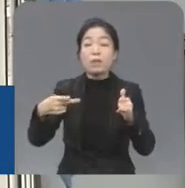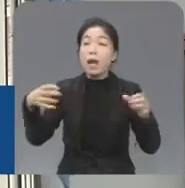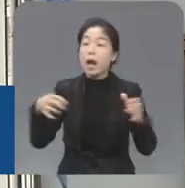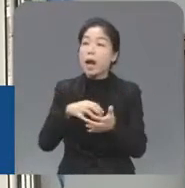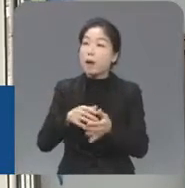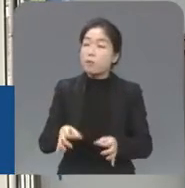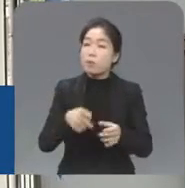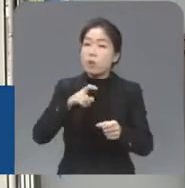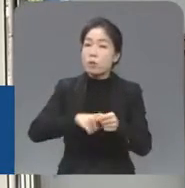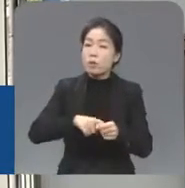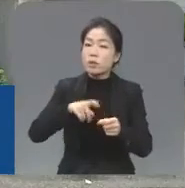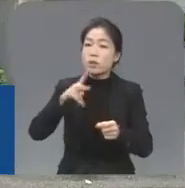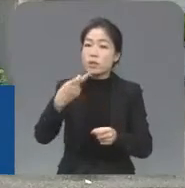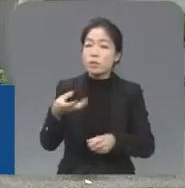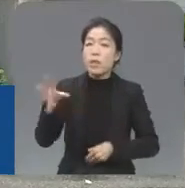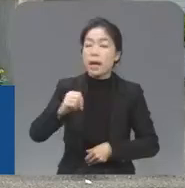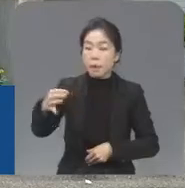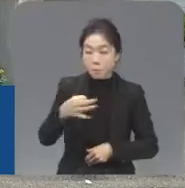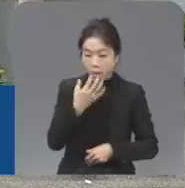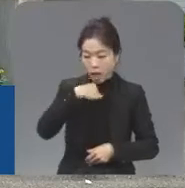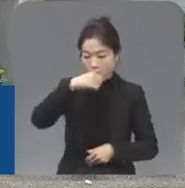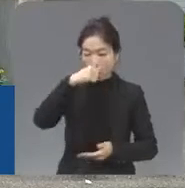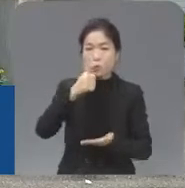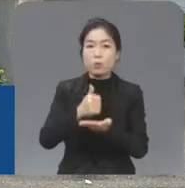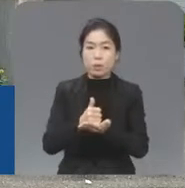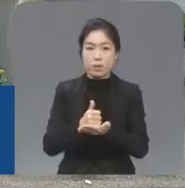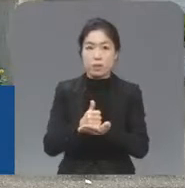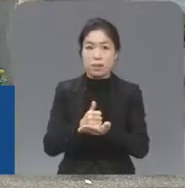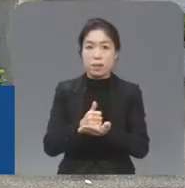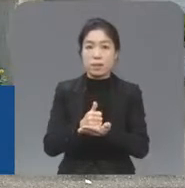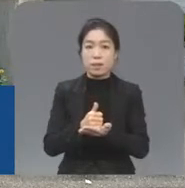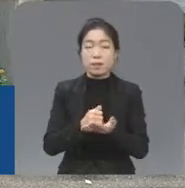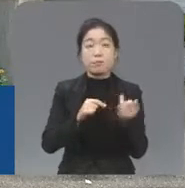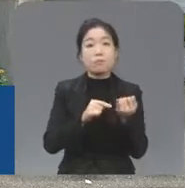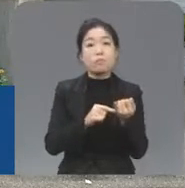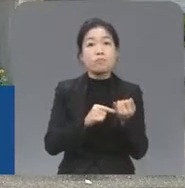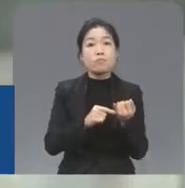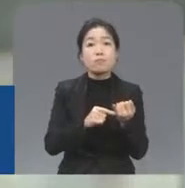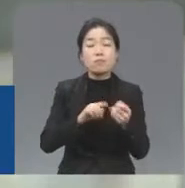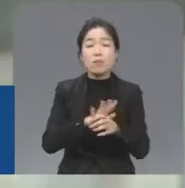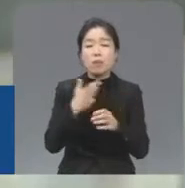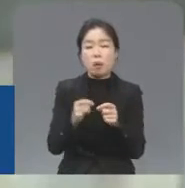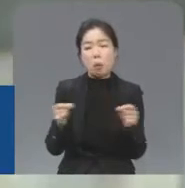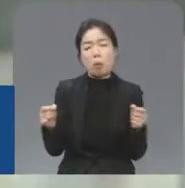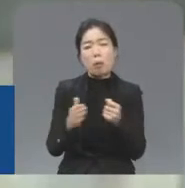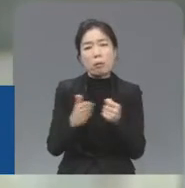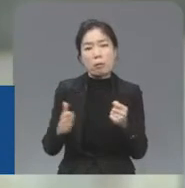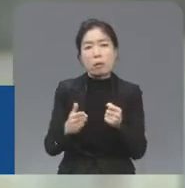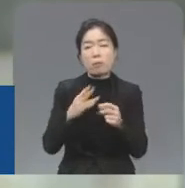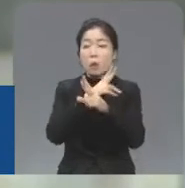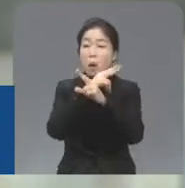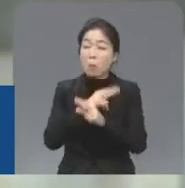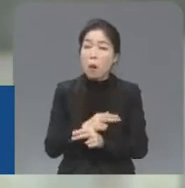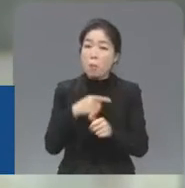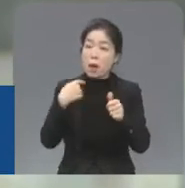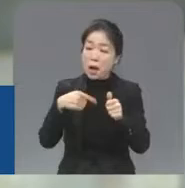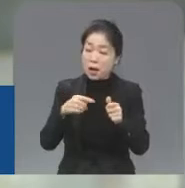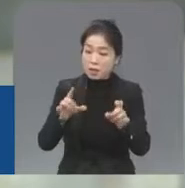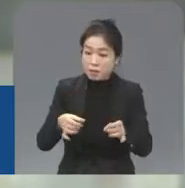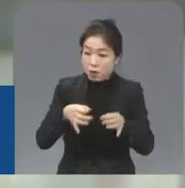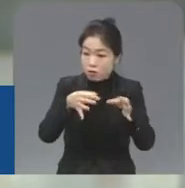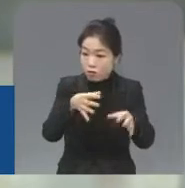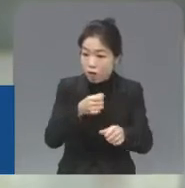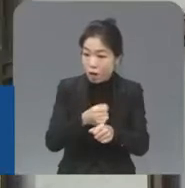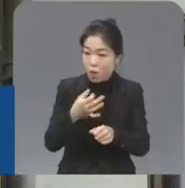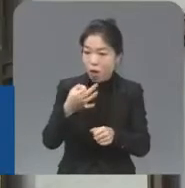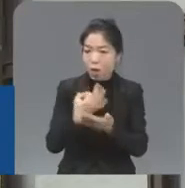투자 명목으로 12억 원을 받아 챙긴 혐의를 받고 있습니다. A씨는 코로나19 장기화로 비대면 온라인 강의에 투자하면